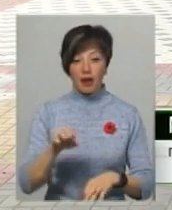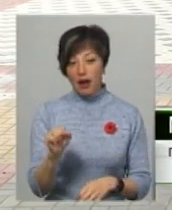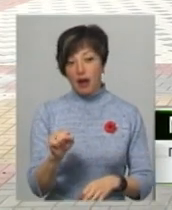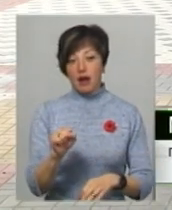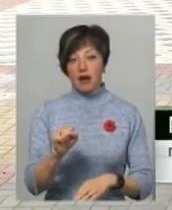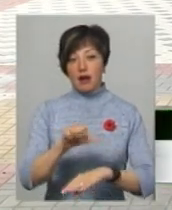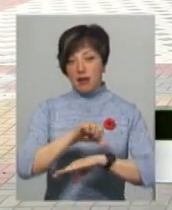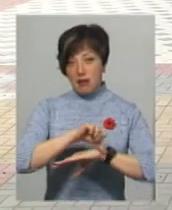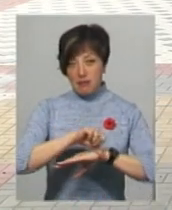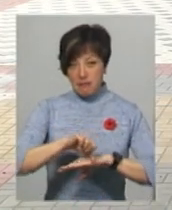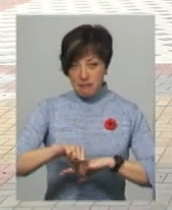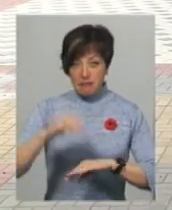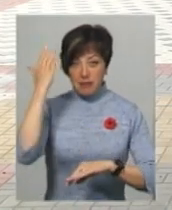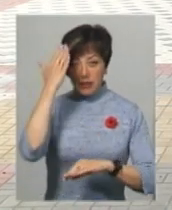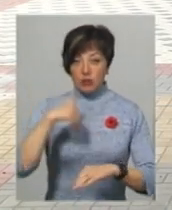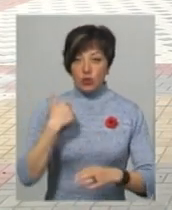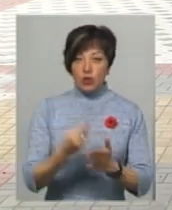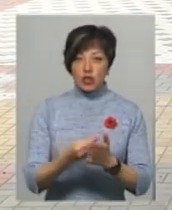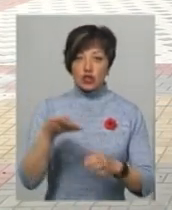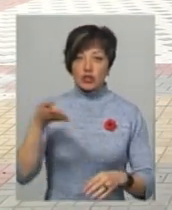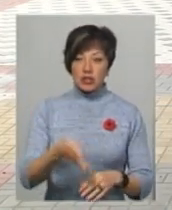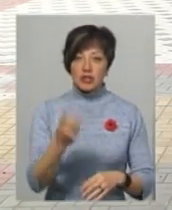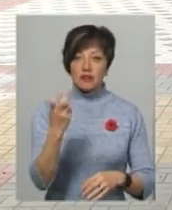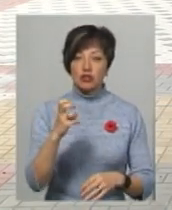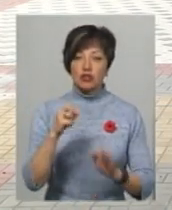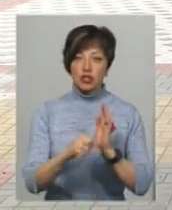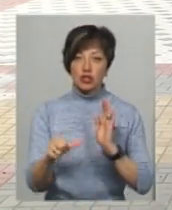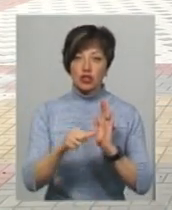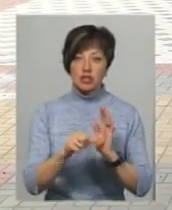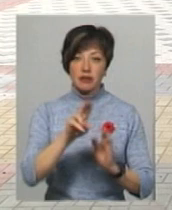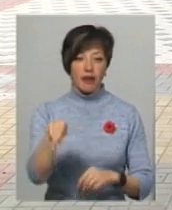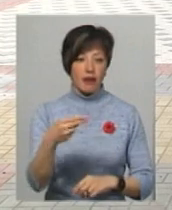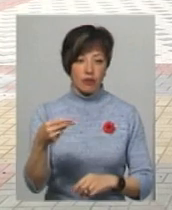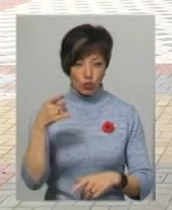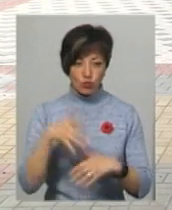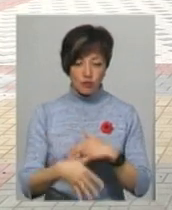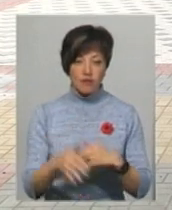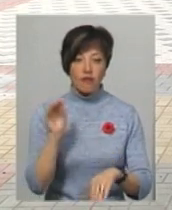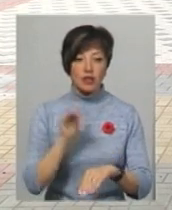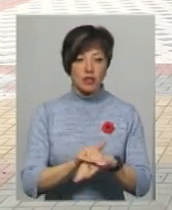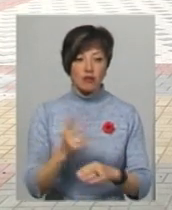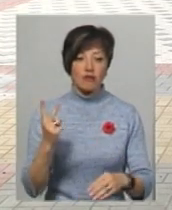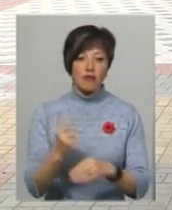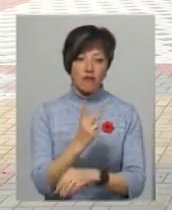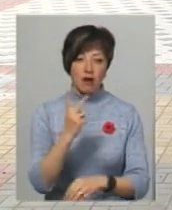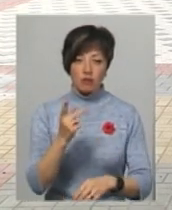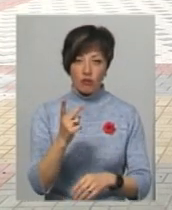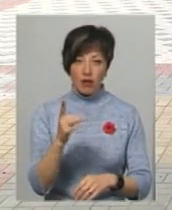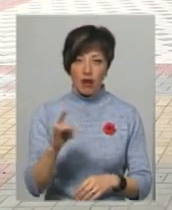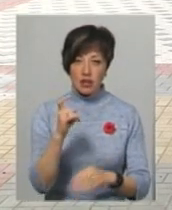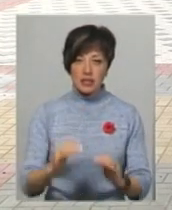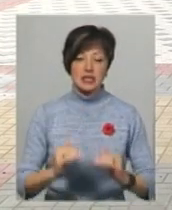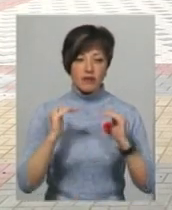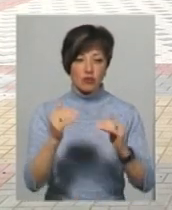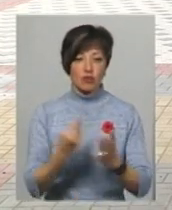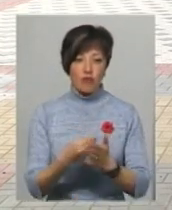митниця хоче нам його, виходить, оцінити в 4266 євро. Розумієте? Тобто фактично в 2,5 рази завищує